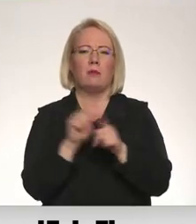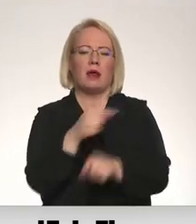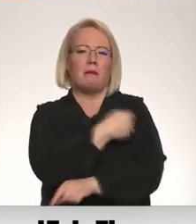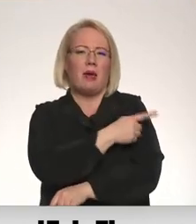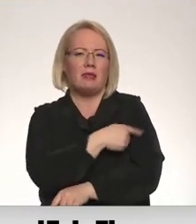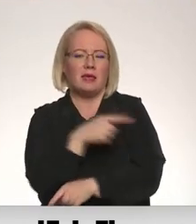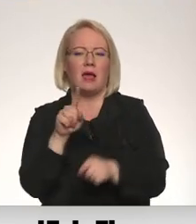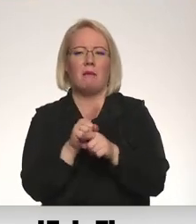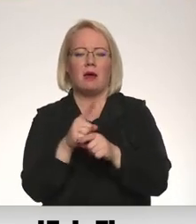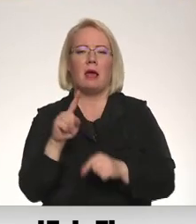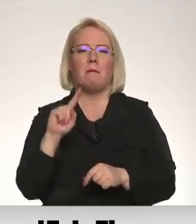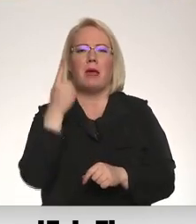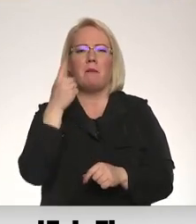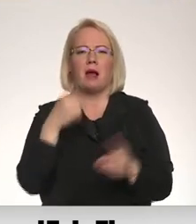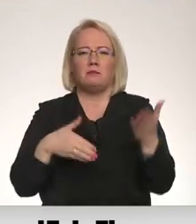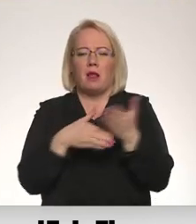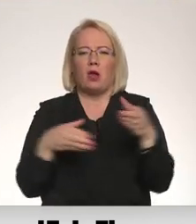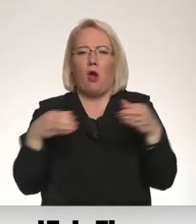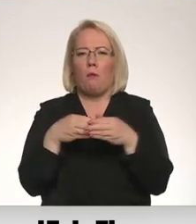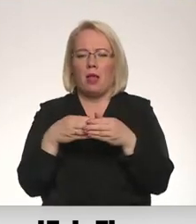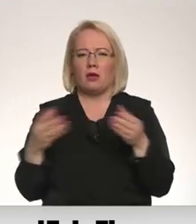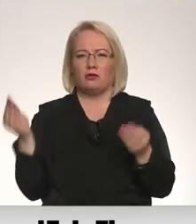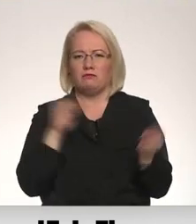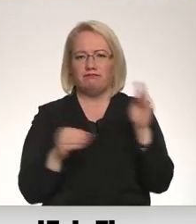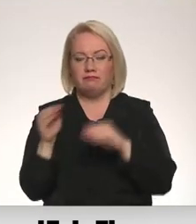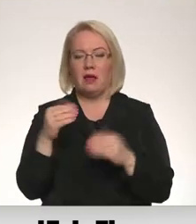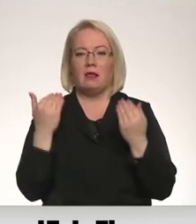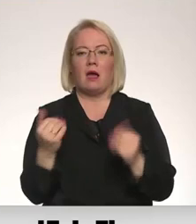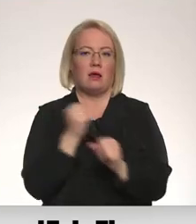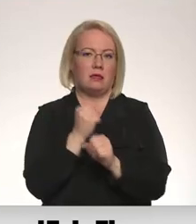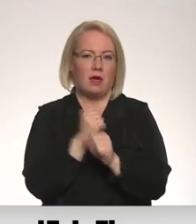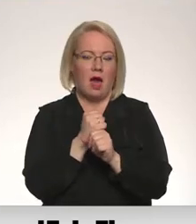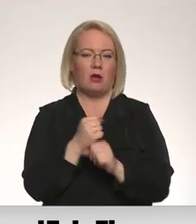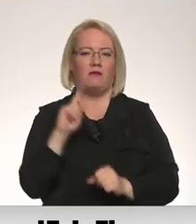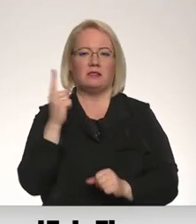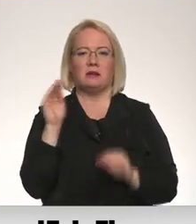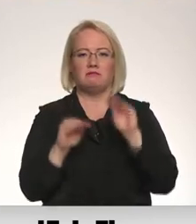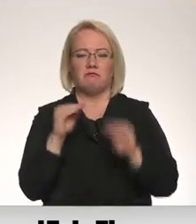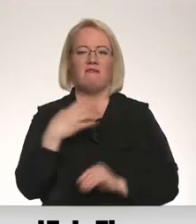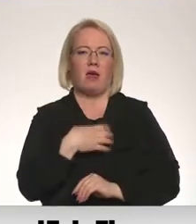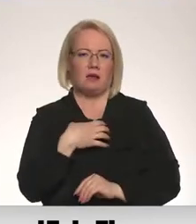mediķiem personalizētus pirmās palīdzības komplektus. Un to es tagad daru, sakomplektējot vajadzīgo.